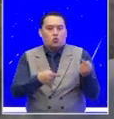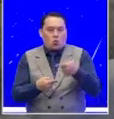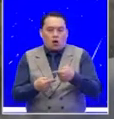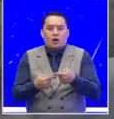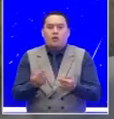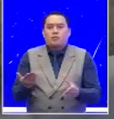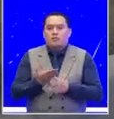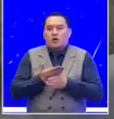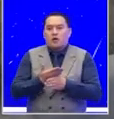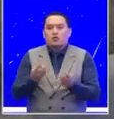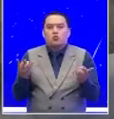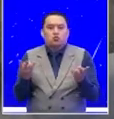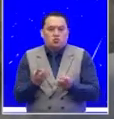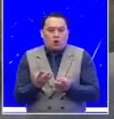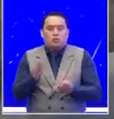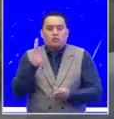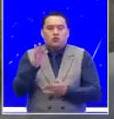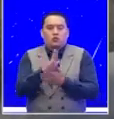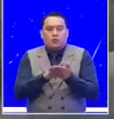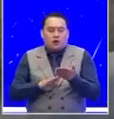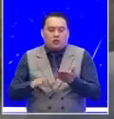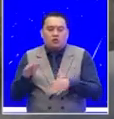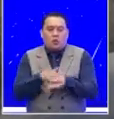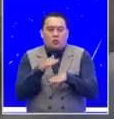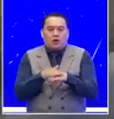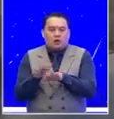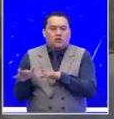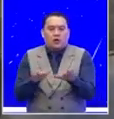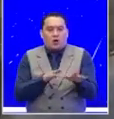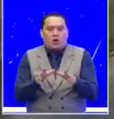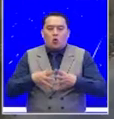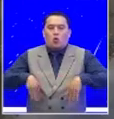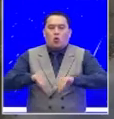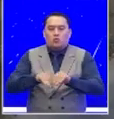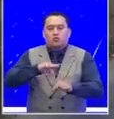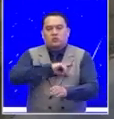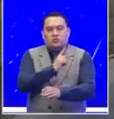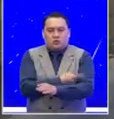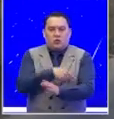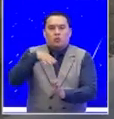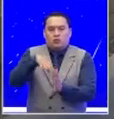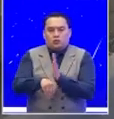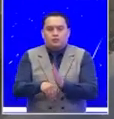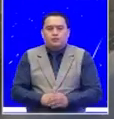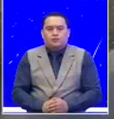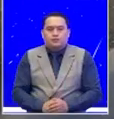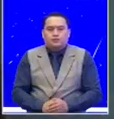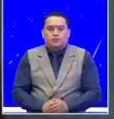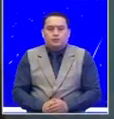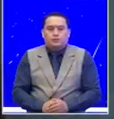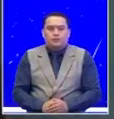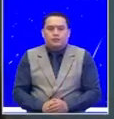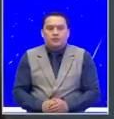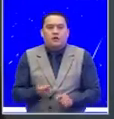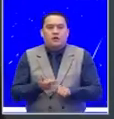Поэтому мы помогаем нуждающимся и будем продолжать это благое дело. Только общими усилиями можно справиться с трудностями.